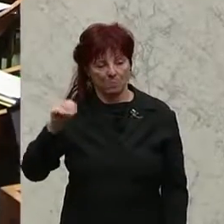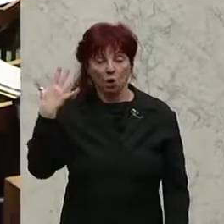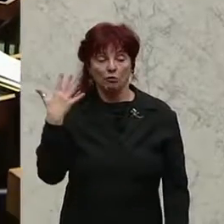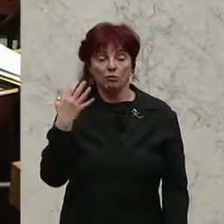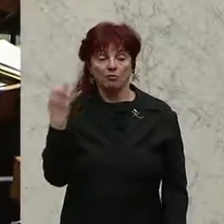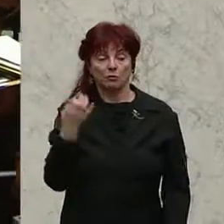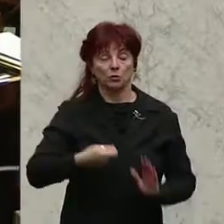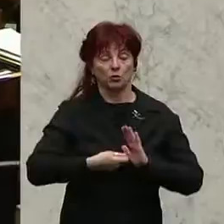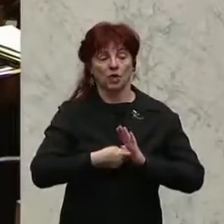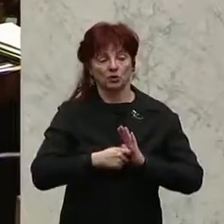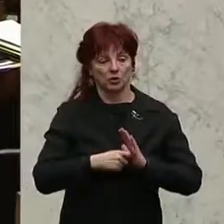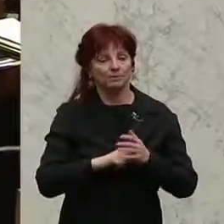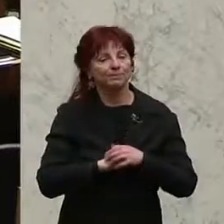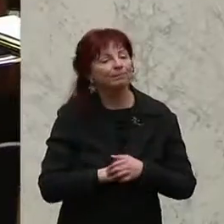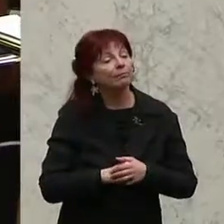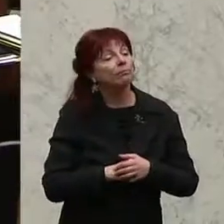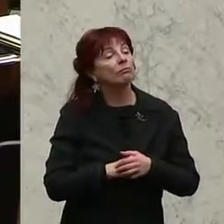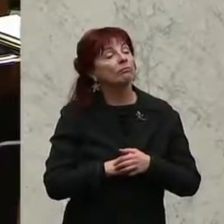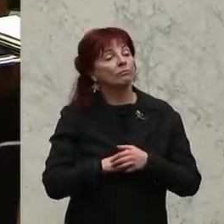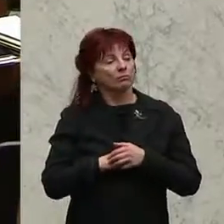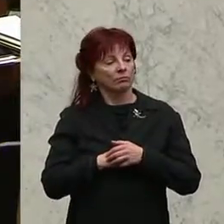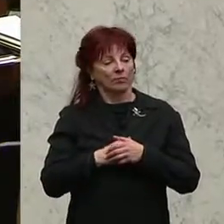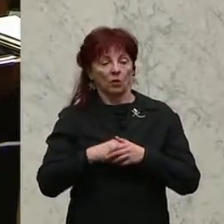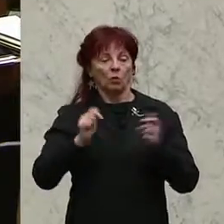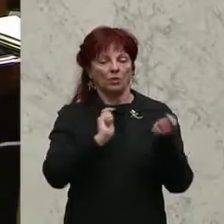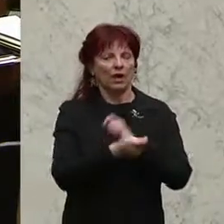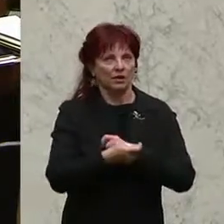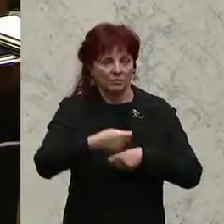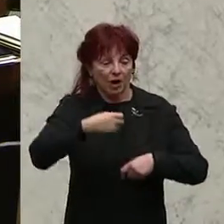würden als Cash-Cow sogar ins allgemeine Budget fließen und dort Löcher stopfen.